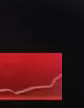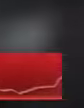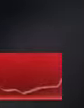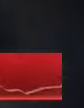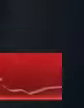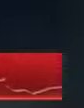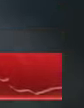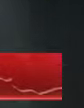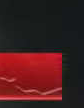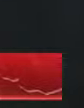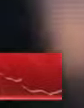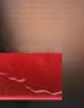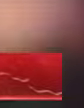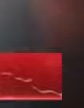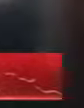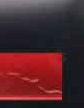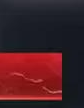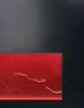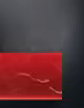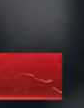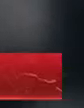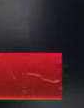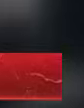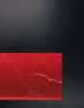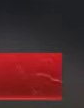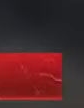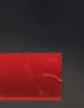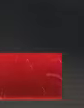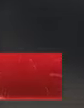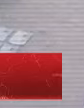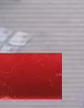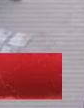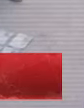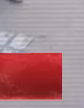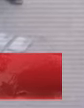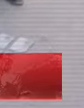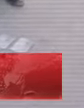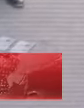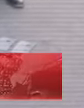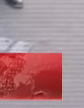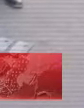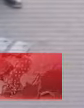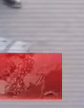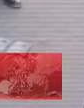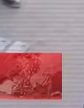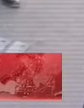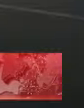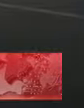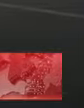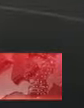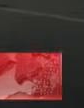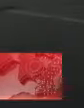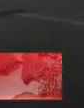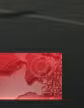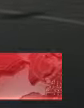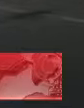Массовые задержания. Целые группы вымогателей орудовали в трех регионах Казахстана. С тремя подельниками в подвале здания,